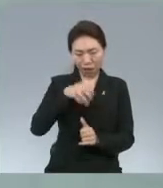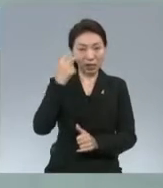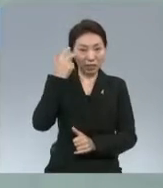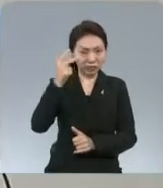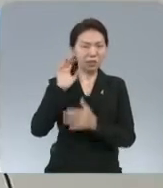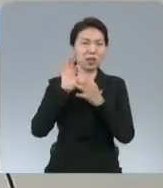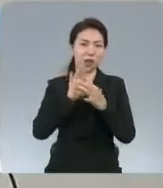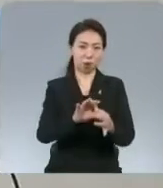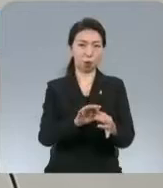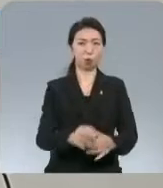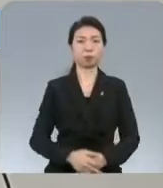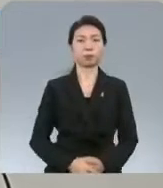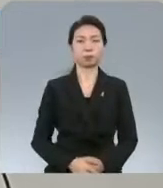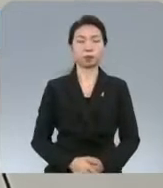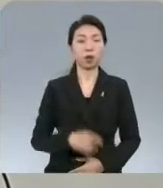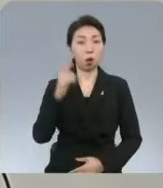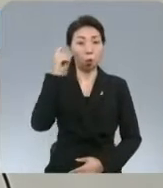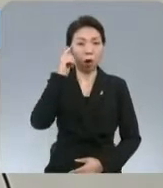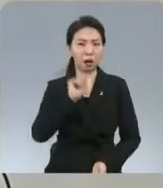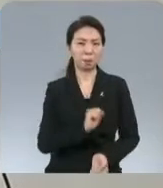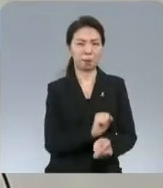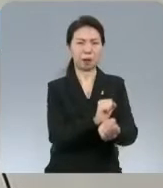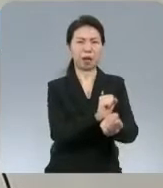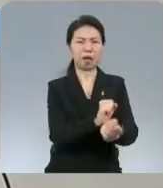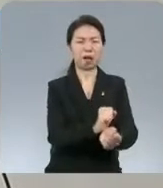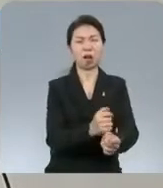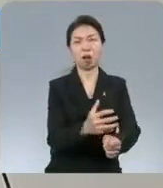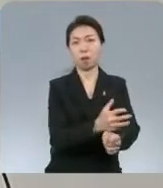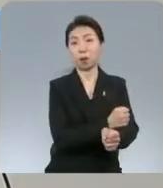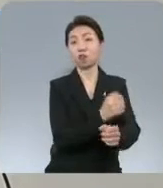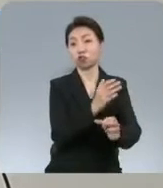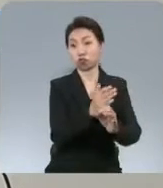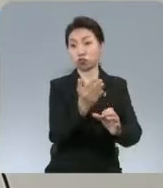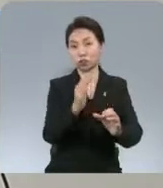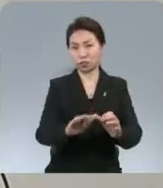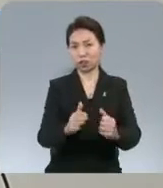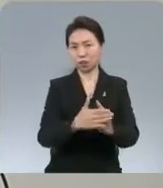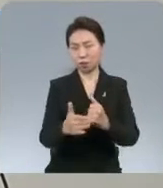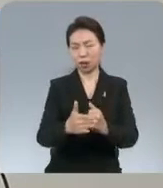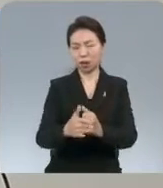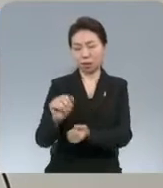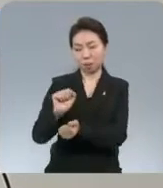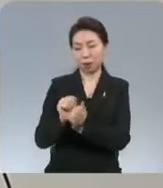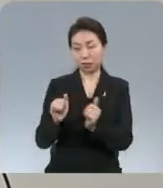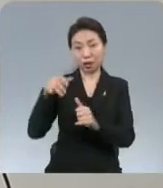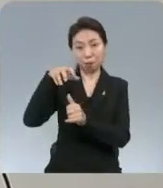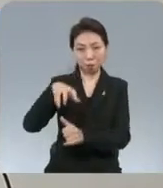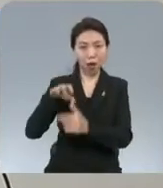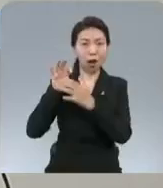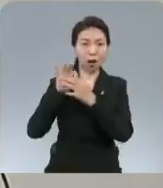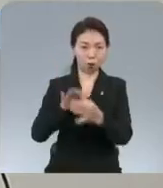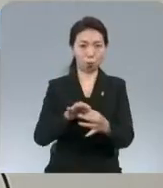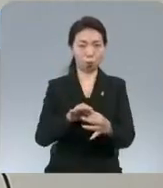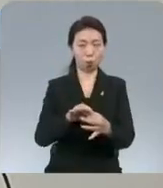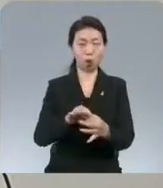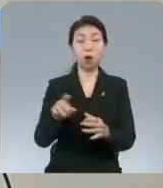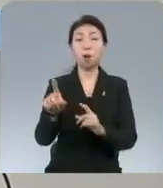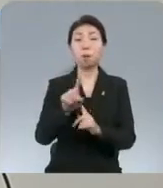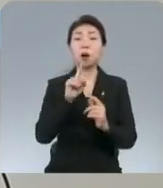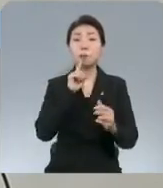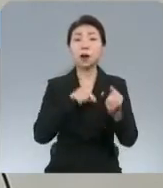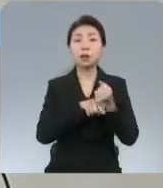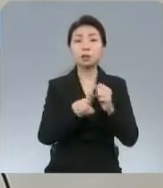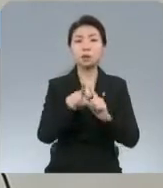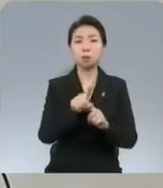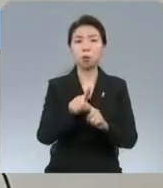vào cuối tuần này cũng từ ngày 25 tháng 04 Hàn Quốc của mở cửa trở lại các cơ sở Phúc Lợi cho người cao tuổi như phòng sinh hoạt cho người